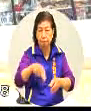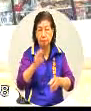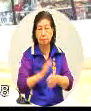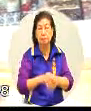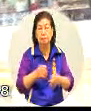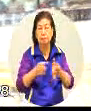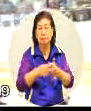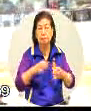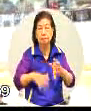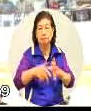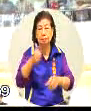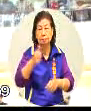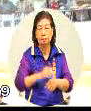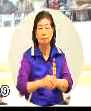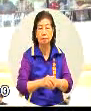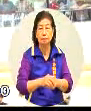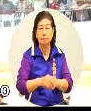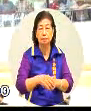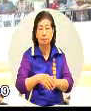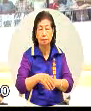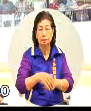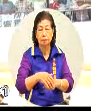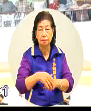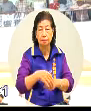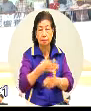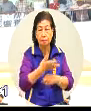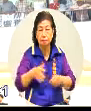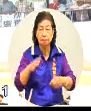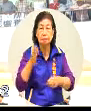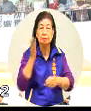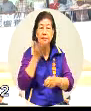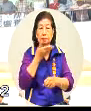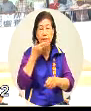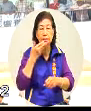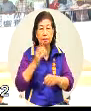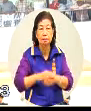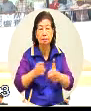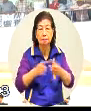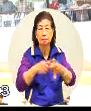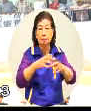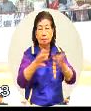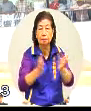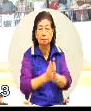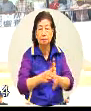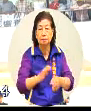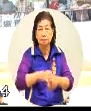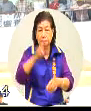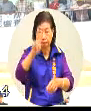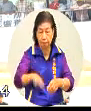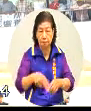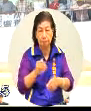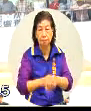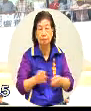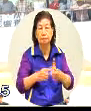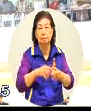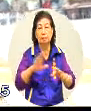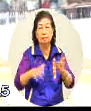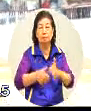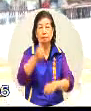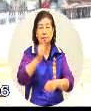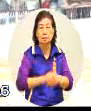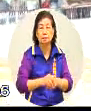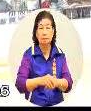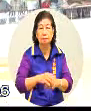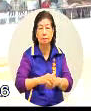小组长海山水利小组刘瑞泰小组长文